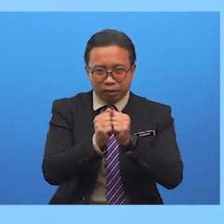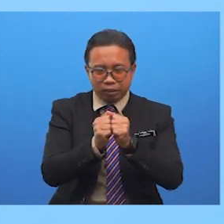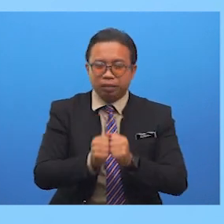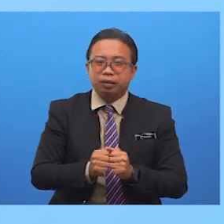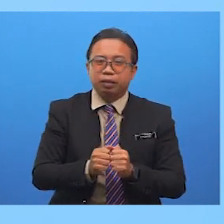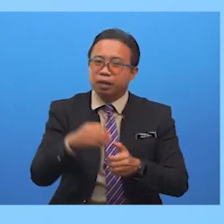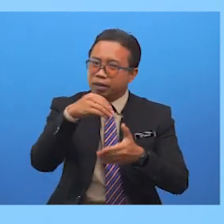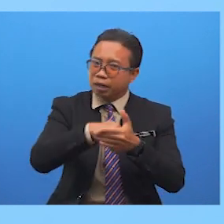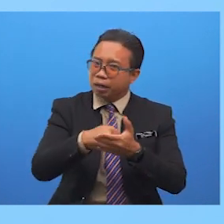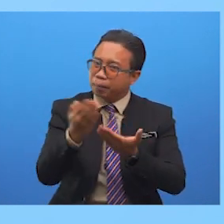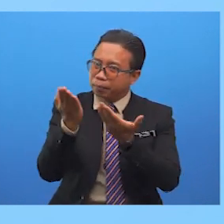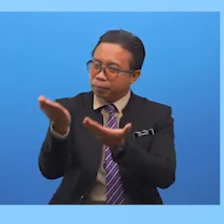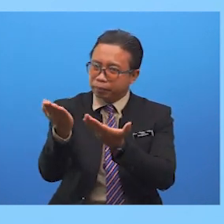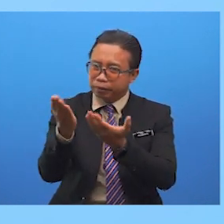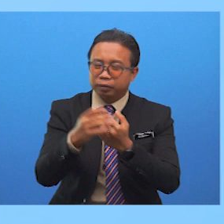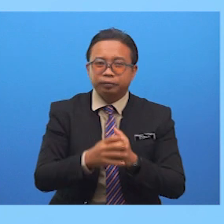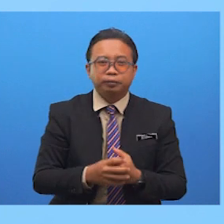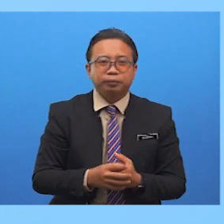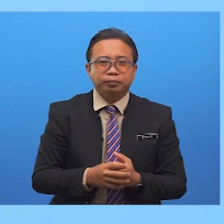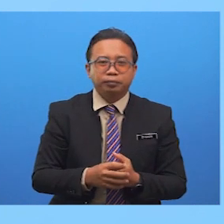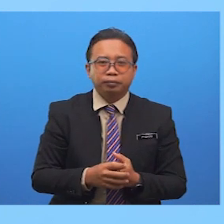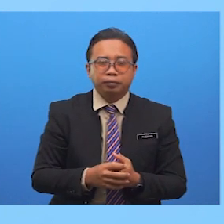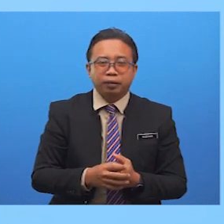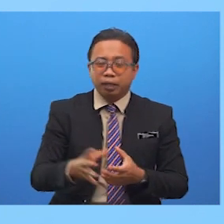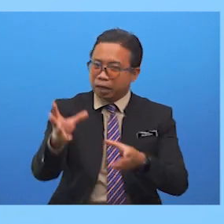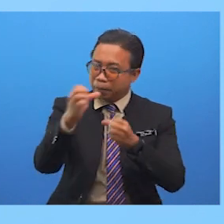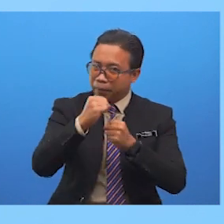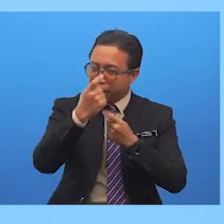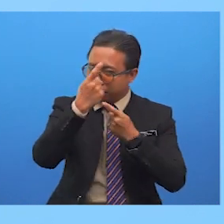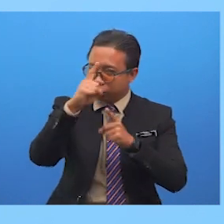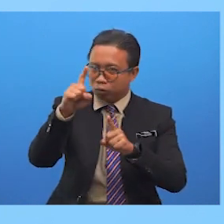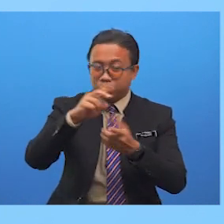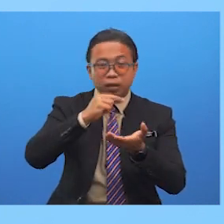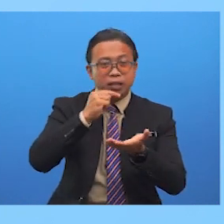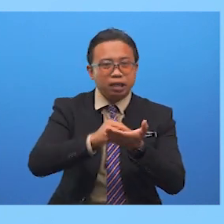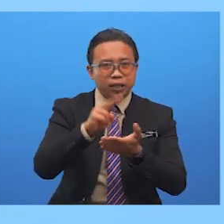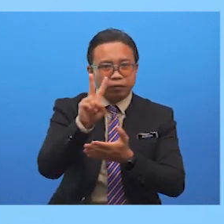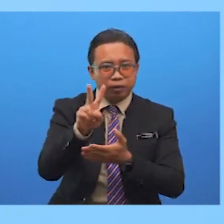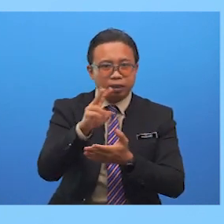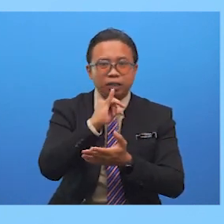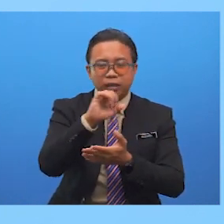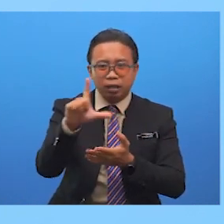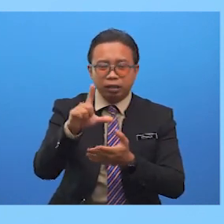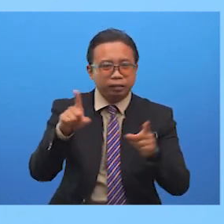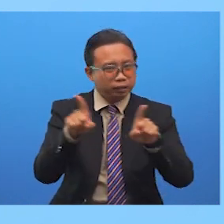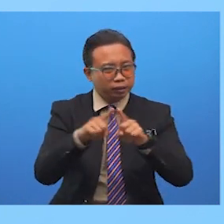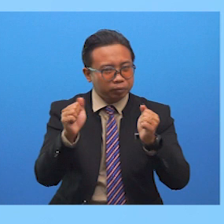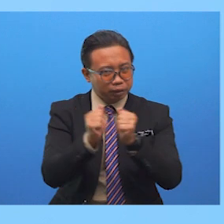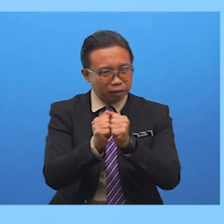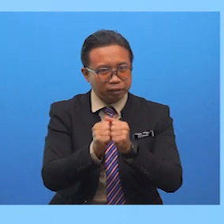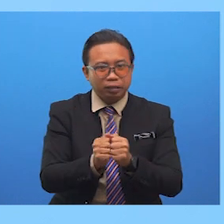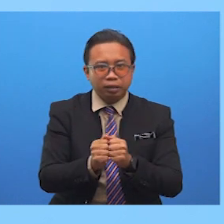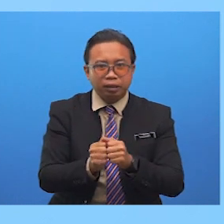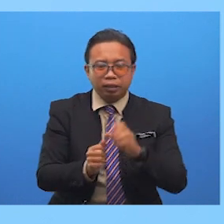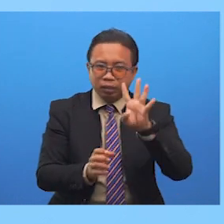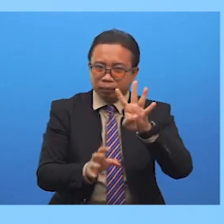seperti dalam paparan diselesaikan bagi mendapatkan nilai B yaitu bersamaan